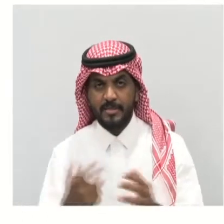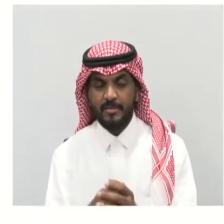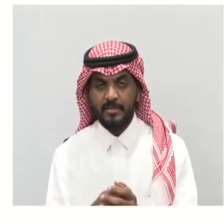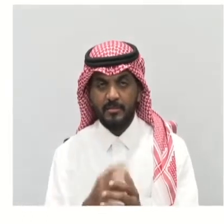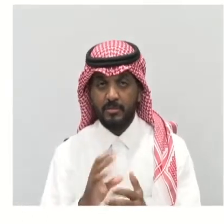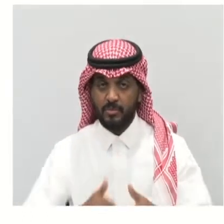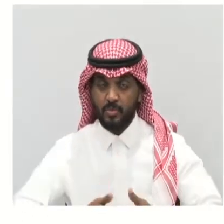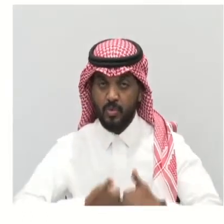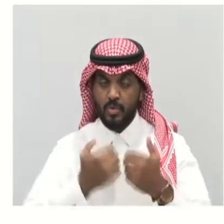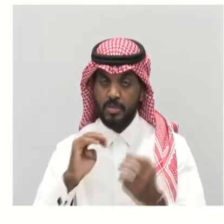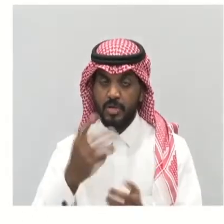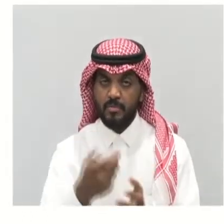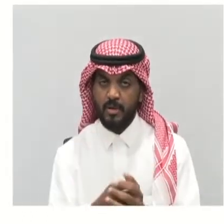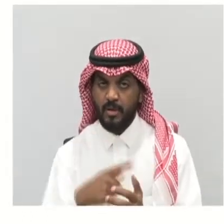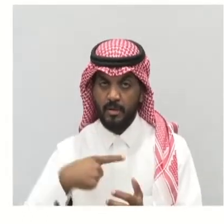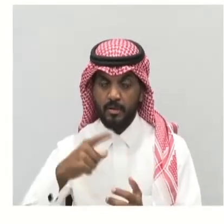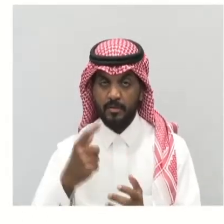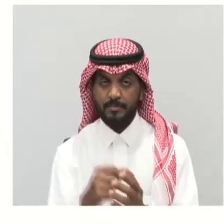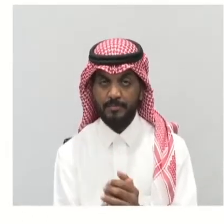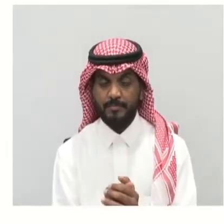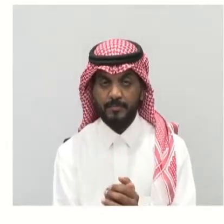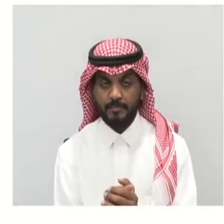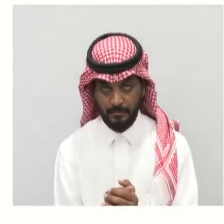تستطيعون الإجابة؟ هيا يا رائعين،